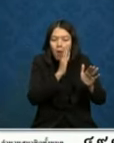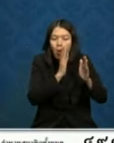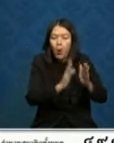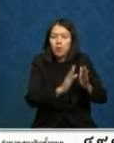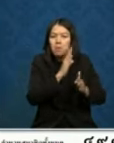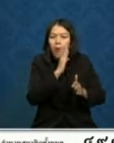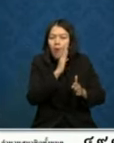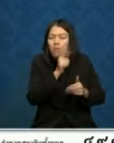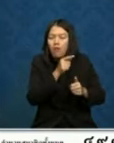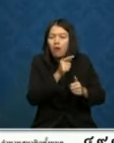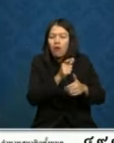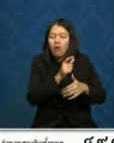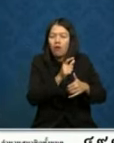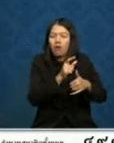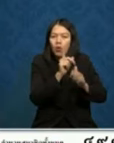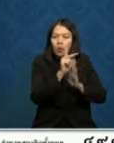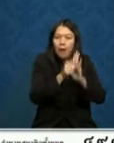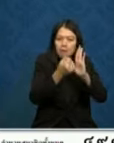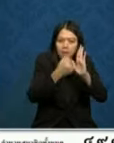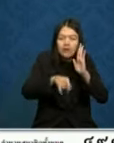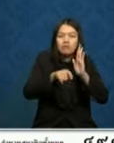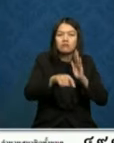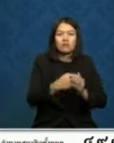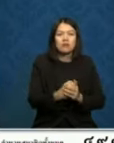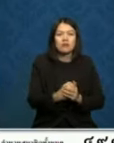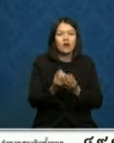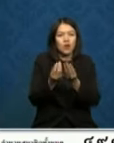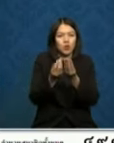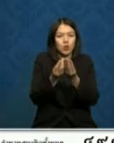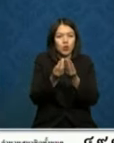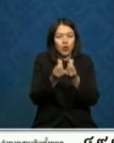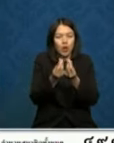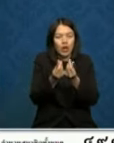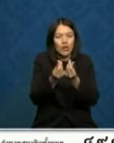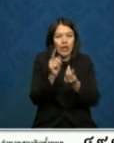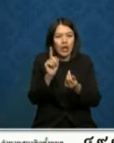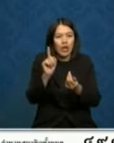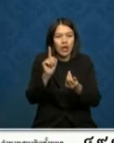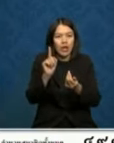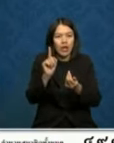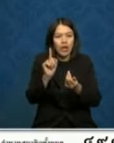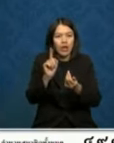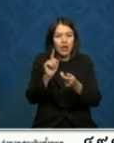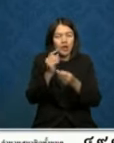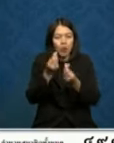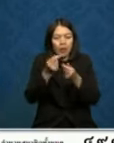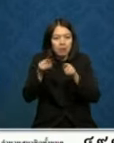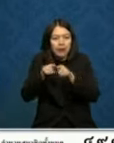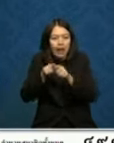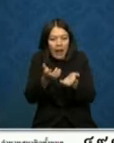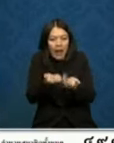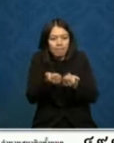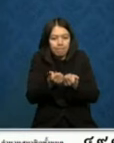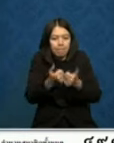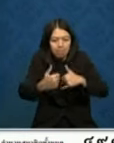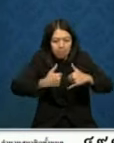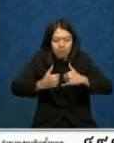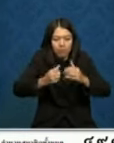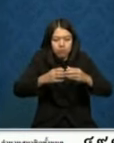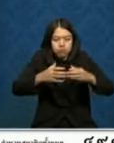อนท่านประธานดูนะฮะตัวเลขลับเนี่ยคือตัวเลขลับเดียวกันเจ้าหน้า